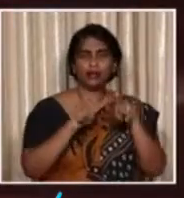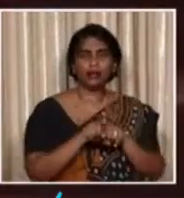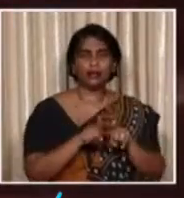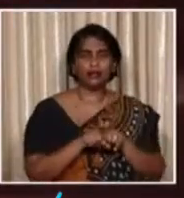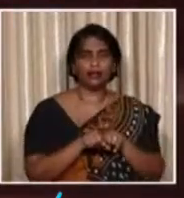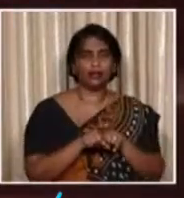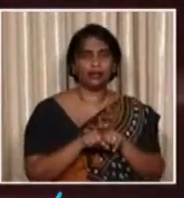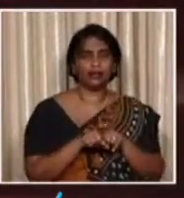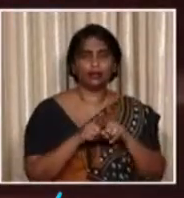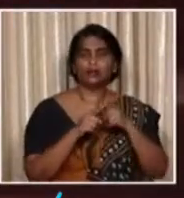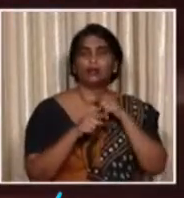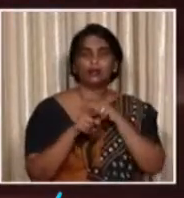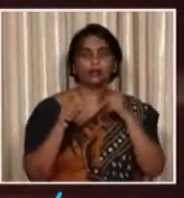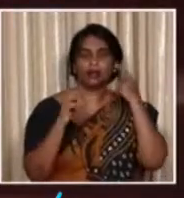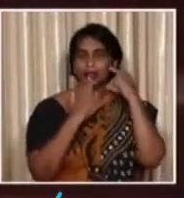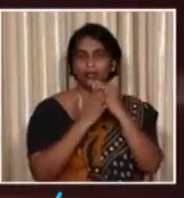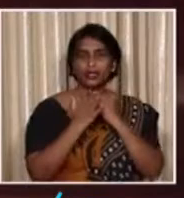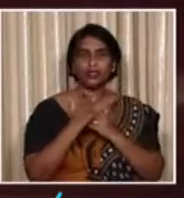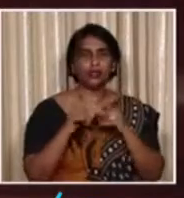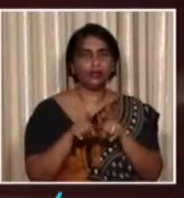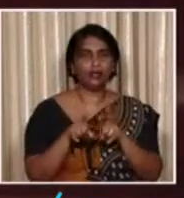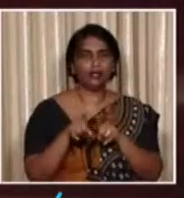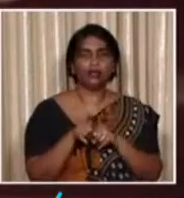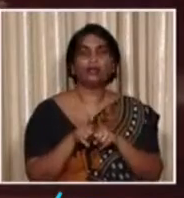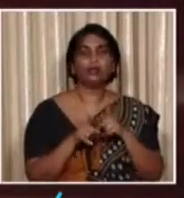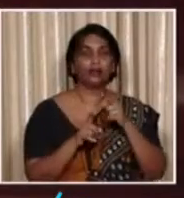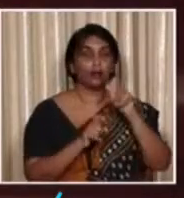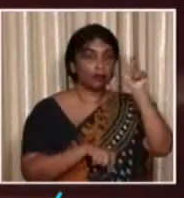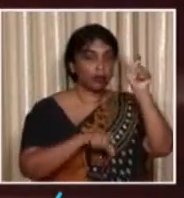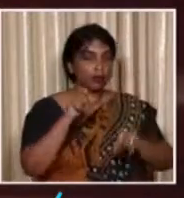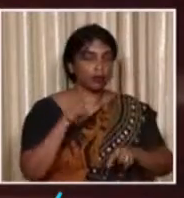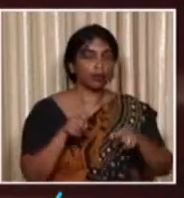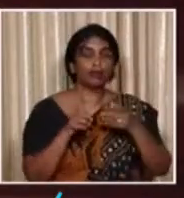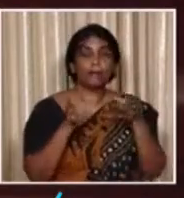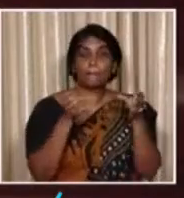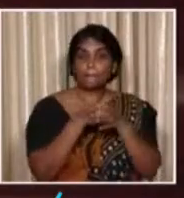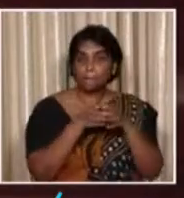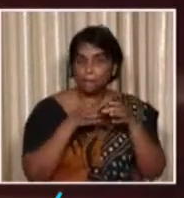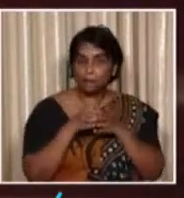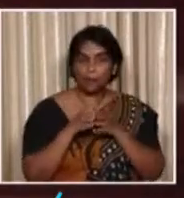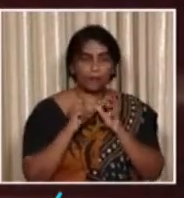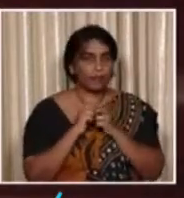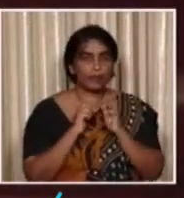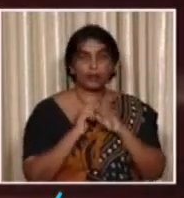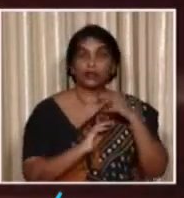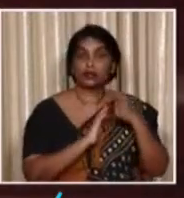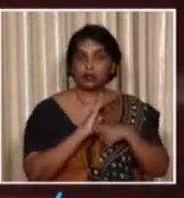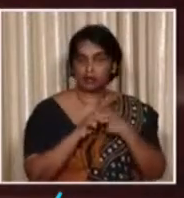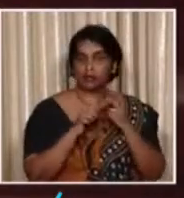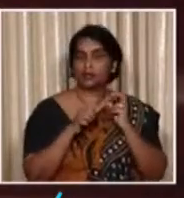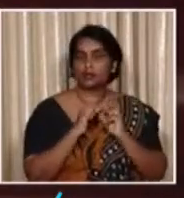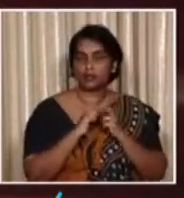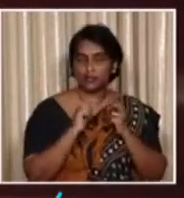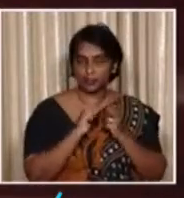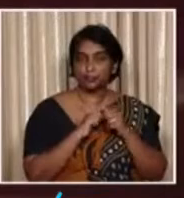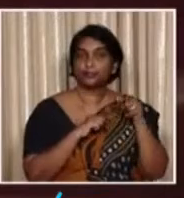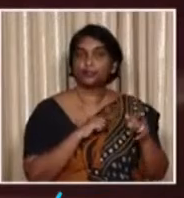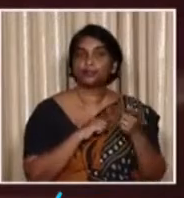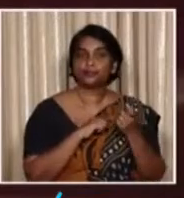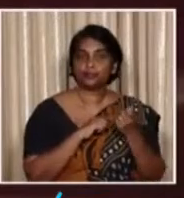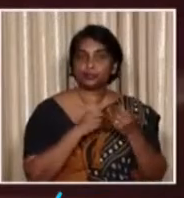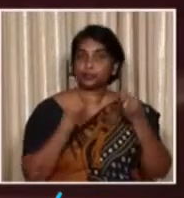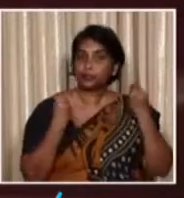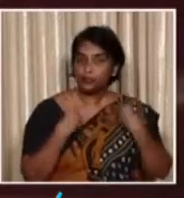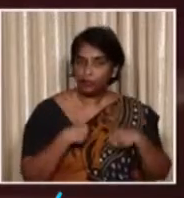නඩුවට අගතිදායක ලෙස බලපාන්න පුළුවන්. මේක මේ පුජ්‍යලයන් අතර පක්ෂයක් අතර ප්‍රශ්නයක් නෙමෙයි මේක රටේ ප්‍රශ්නයක්. මේ මුදල